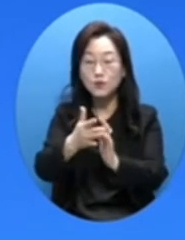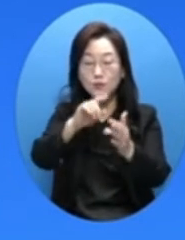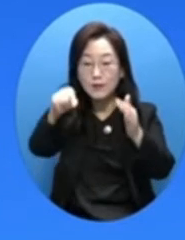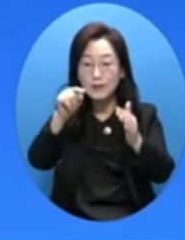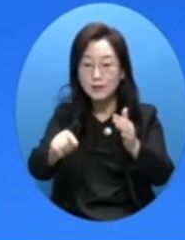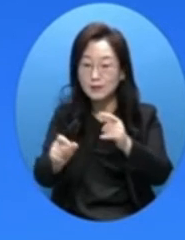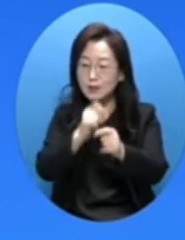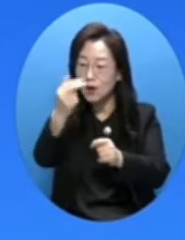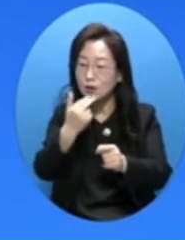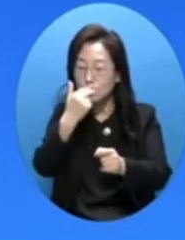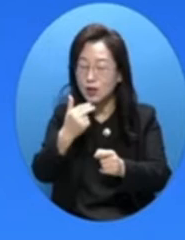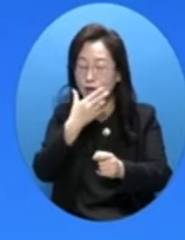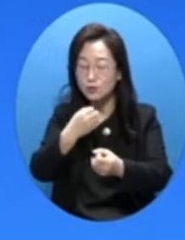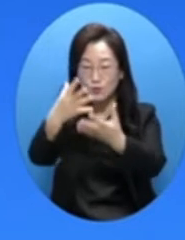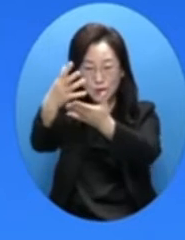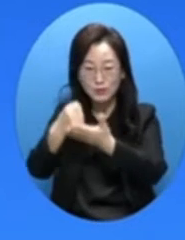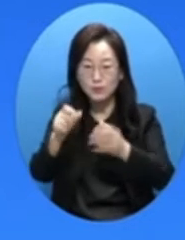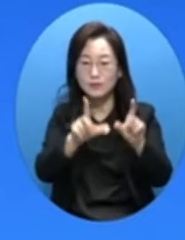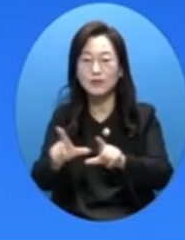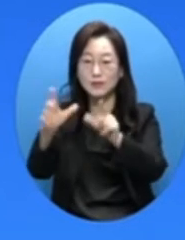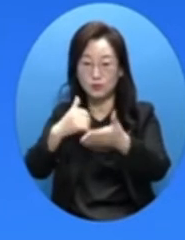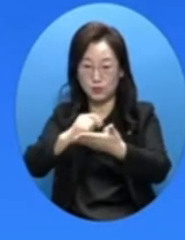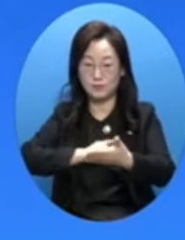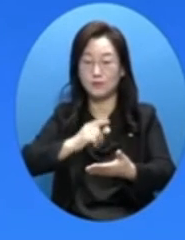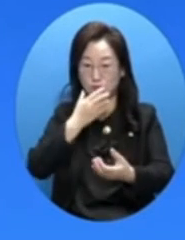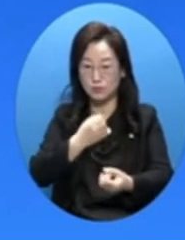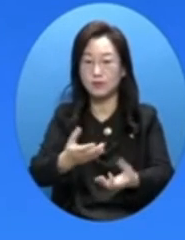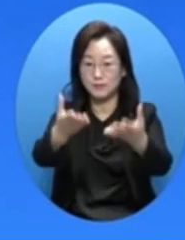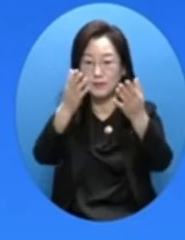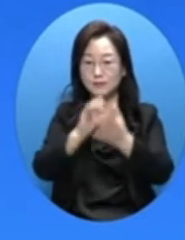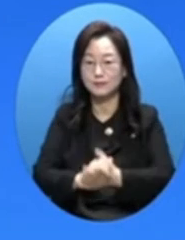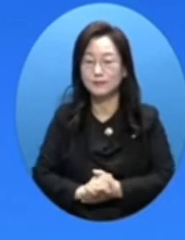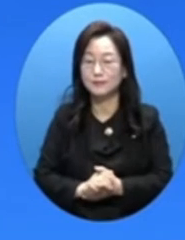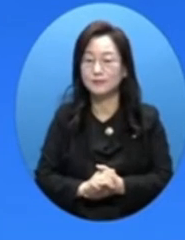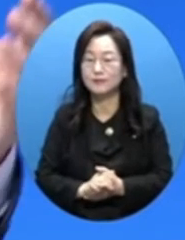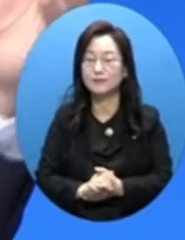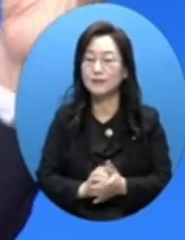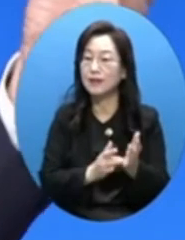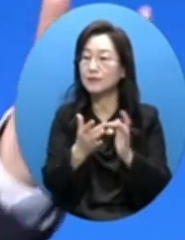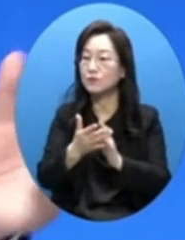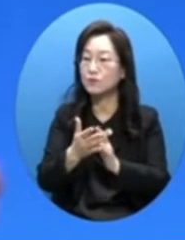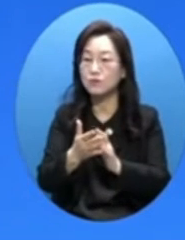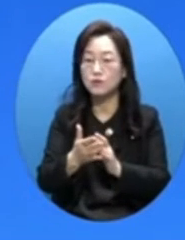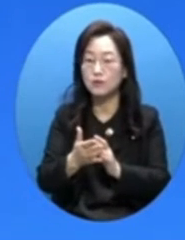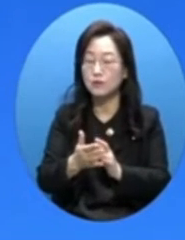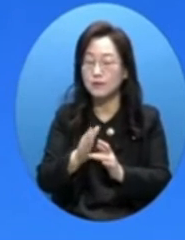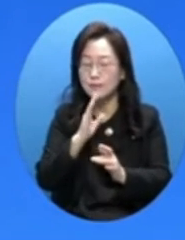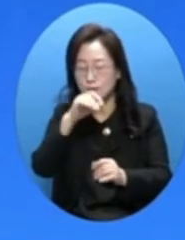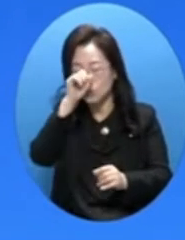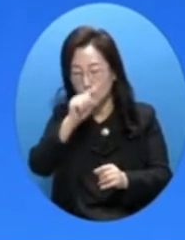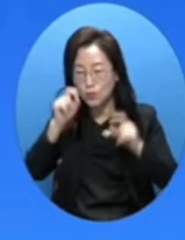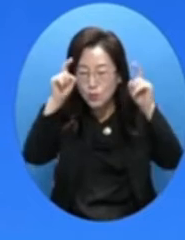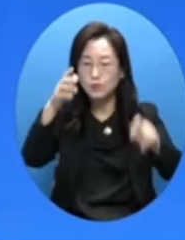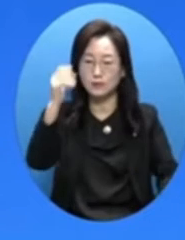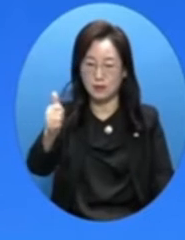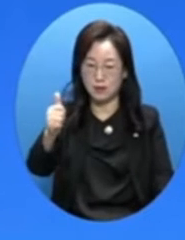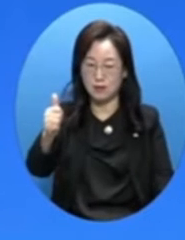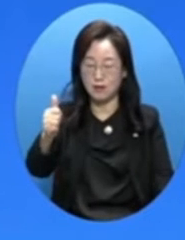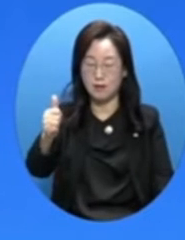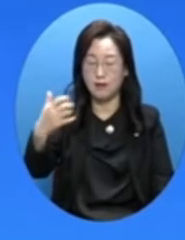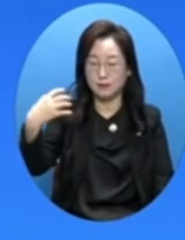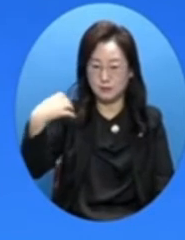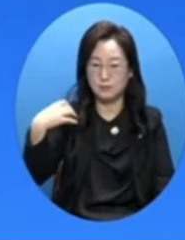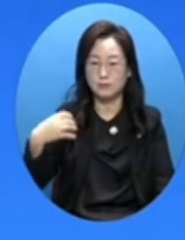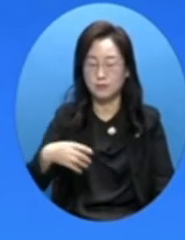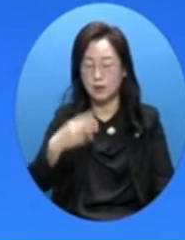영생의 축복을 누리며 살아가는 여러분 모두 되기를 주님의 이름으로 축원합니다. 예수님은 선한 목자가 되셔서 우리를 돌봐주실 뿐 아니라